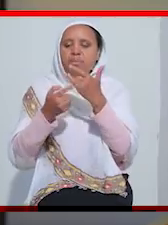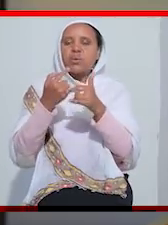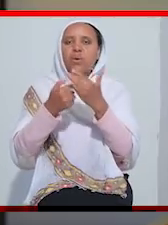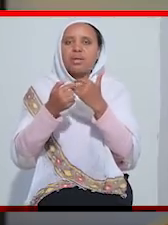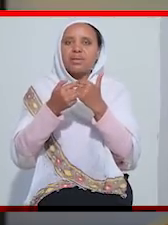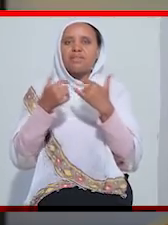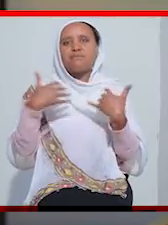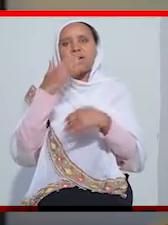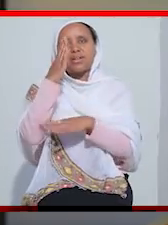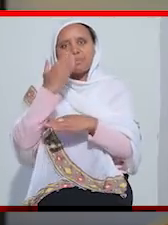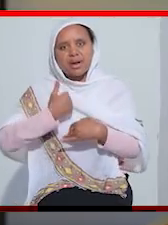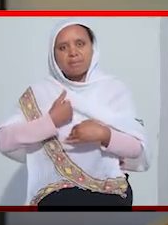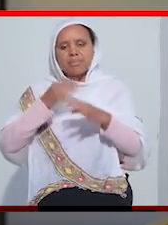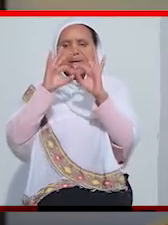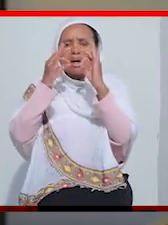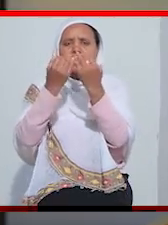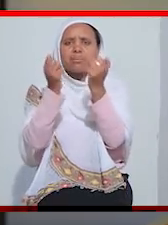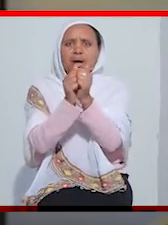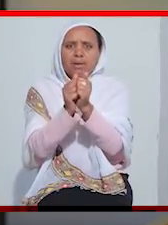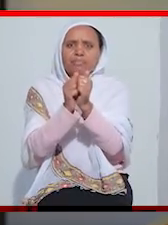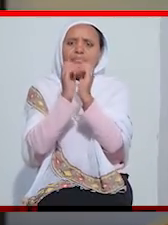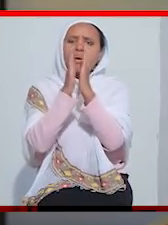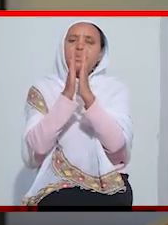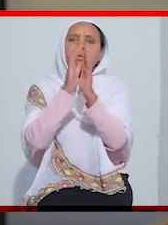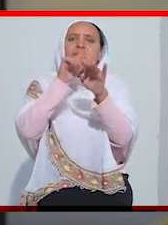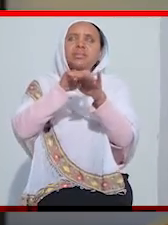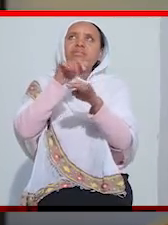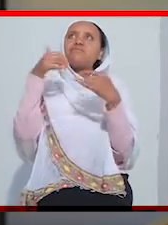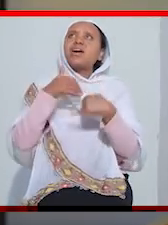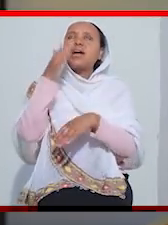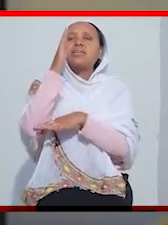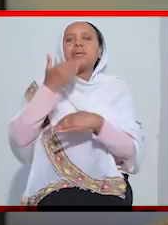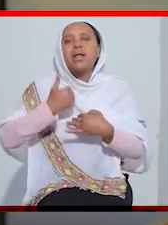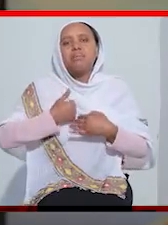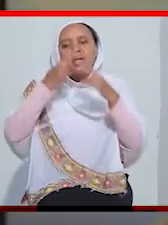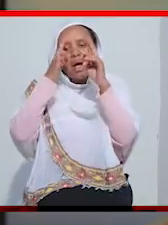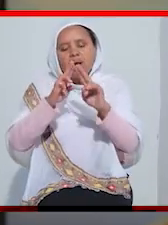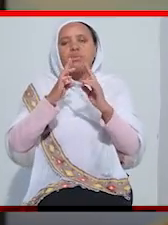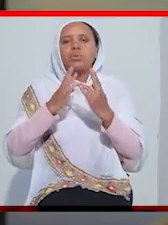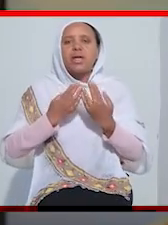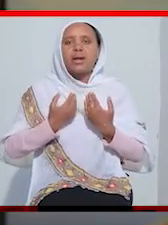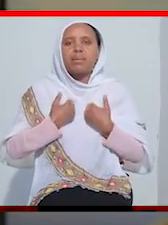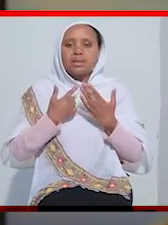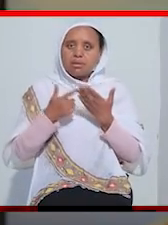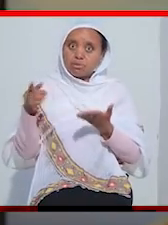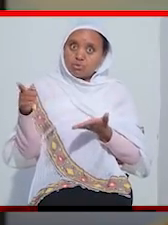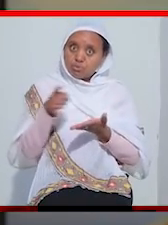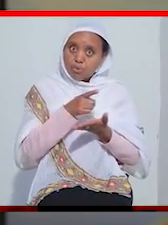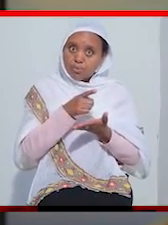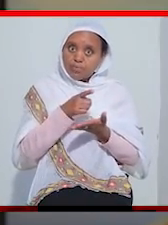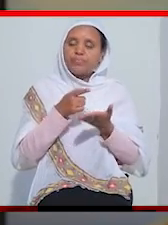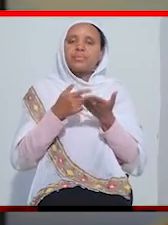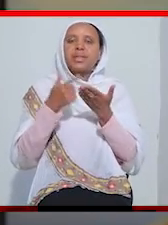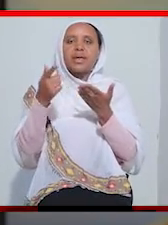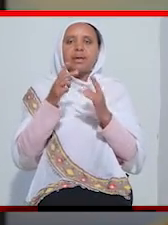ያለበት፣ ከወንድም ጋር በምትወያይበት ሰዓት ፈሪሃ እግዚአብሔር ያለበት፣ ከቤተሰብ ጋር በምትጸልይበት ሰዓት ፈሪሃ እግዚአብሔር ያለበት፣ አክብሮት